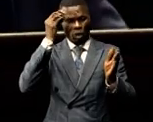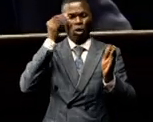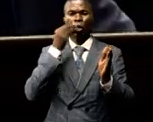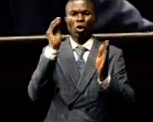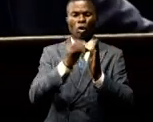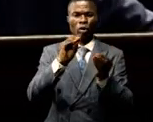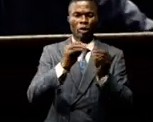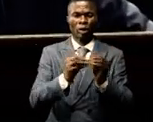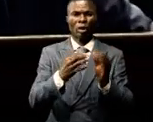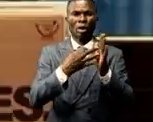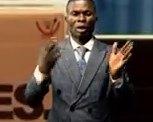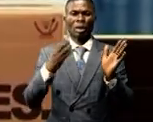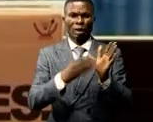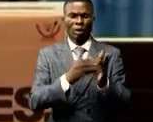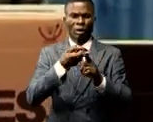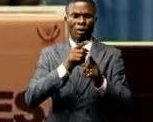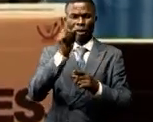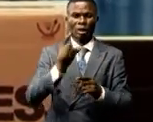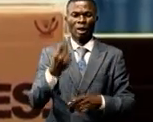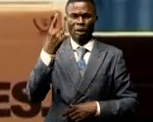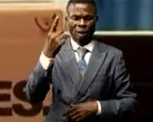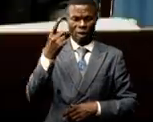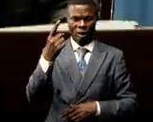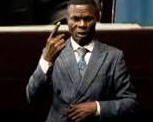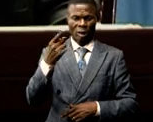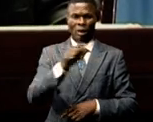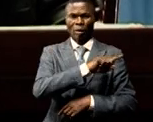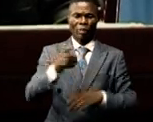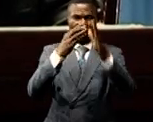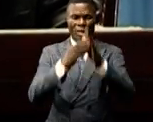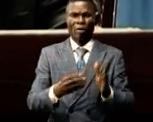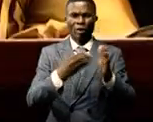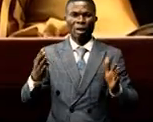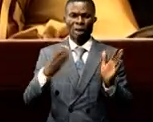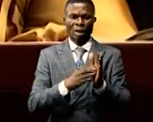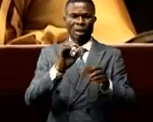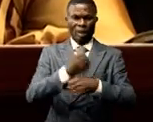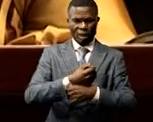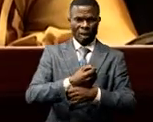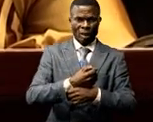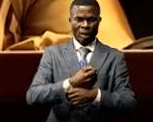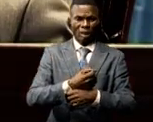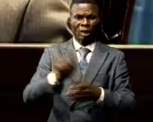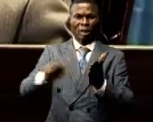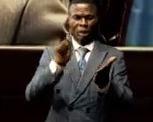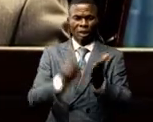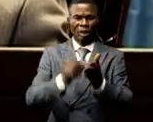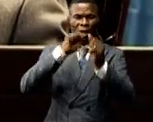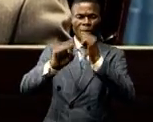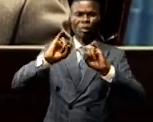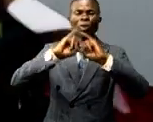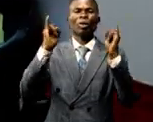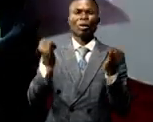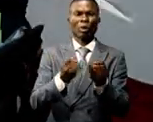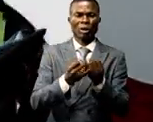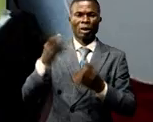numéro 89-31 du 7 août 1989 portant création de la taxe de promotion de l'industrie du